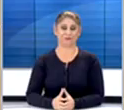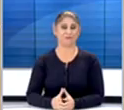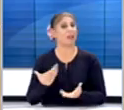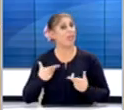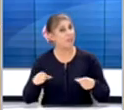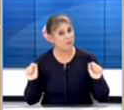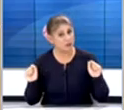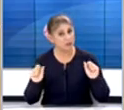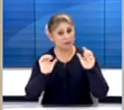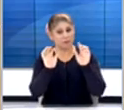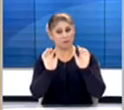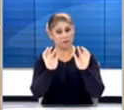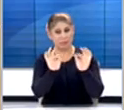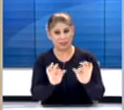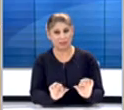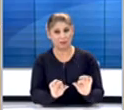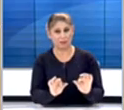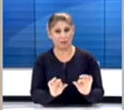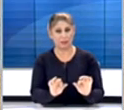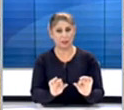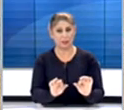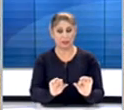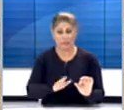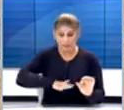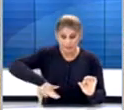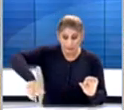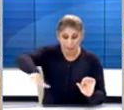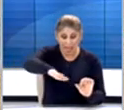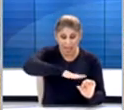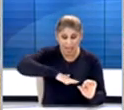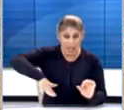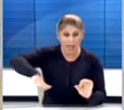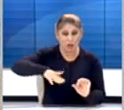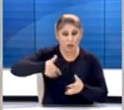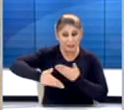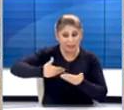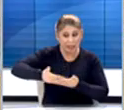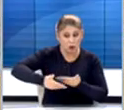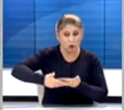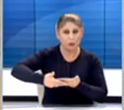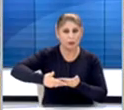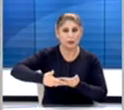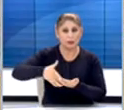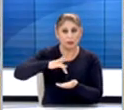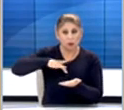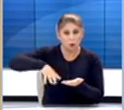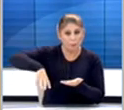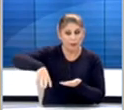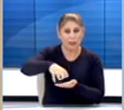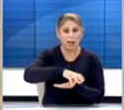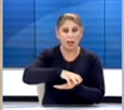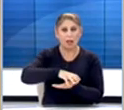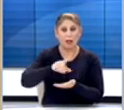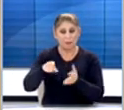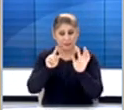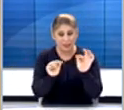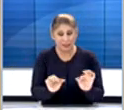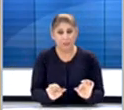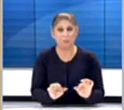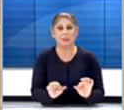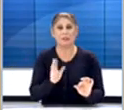Διαφωνείτε με τη ρύθμιση της εντοπιότητας. Διαφωνείτε με τη ρύθμιση της εντοπιότητας προκειμένου να μπορέσουμε